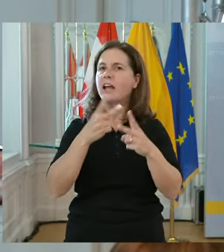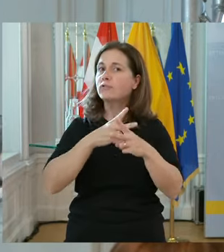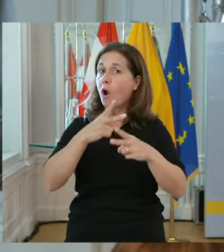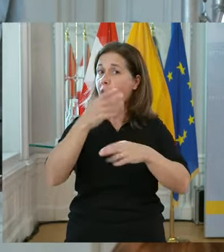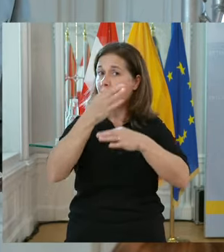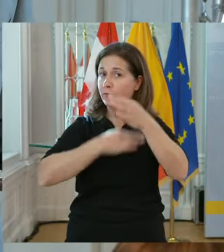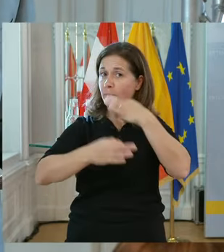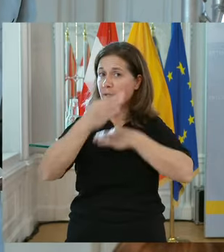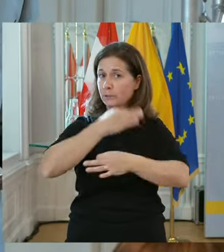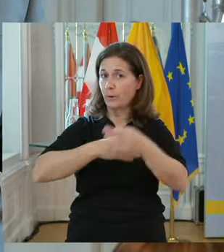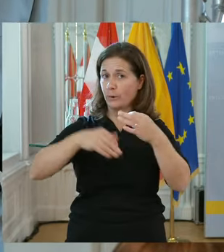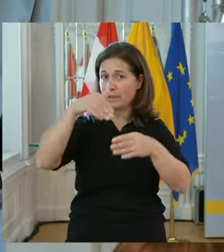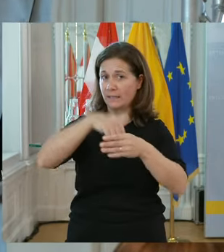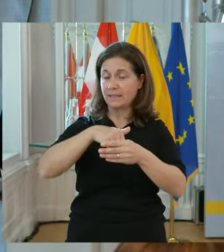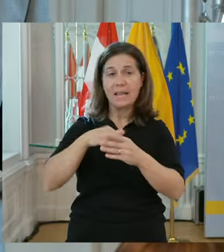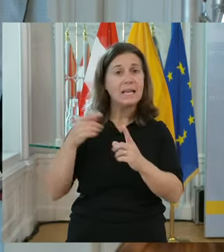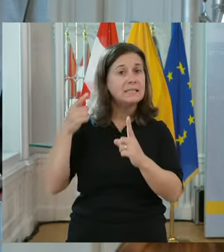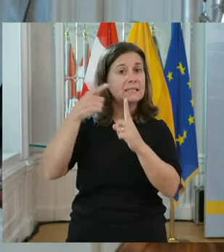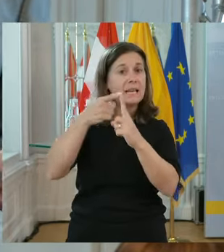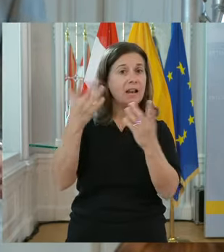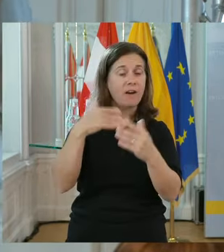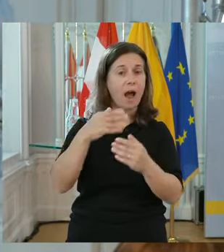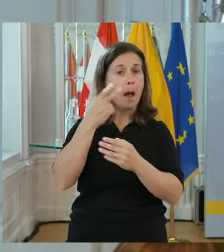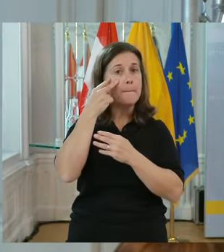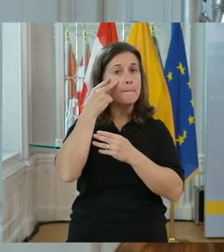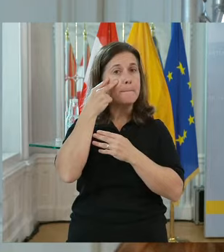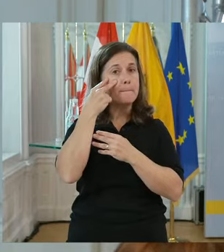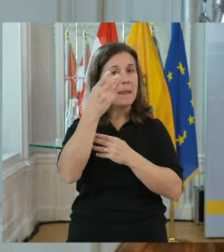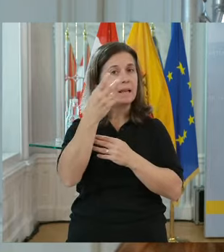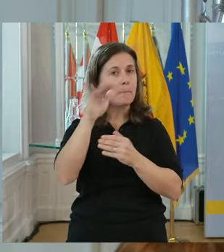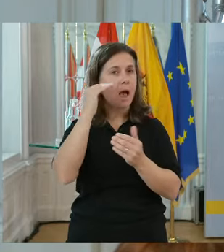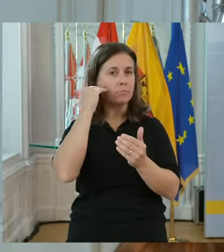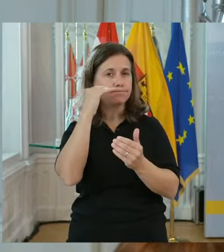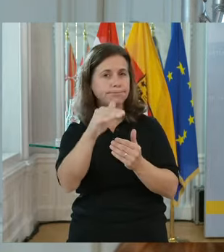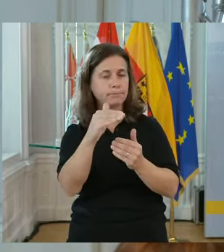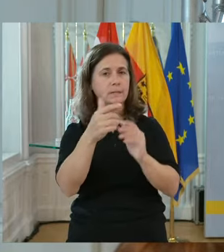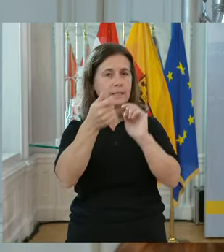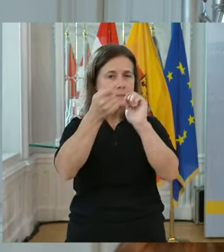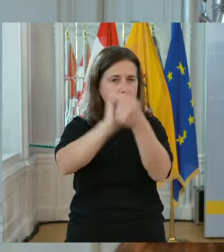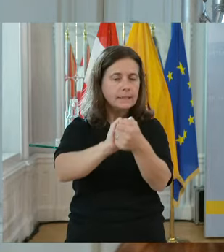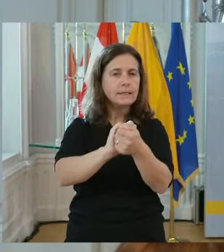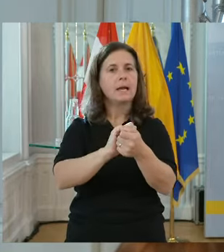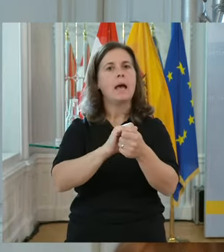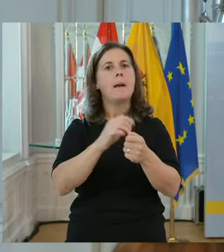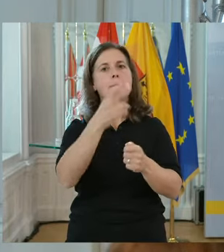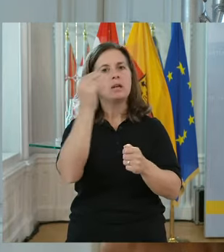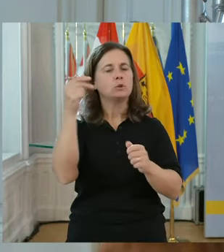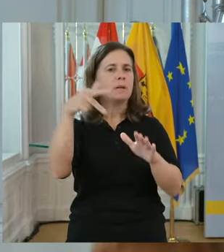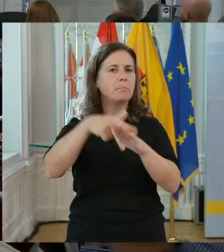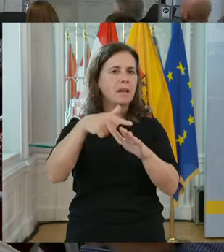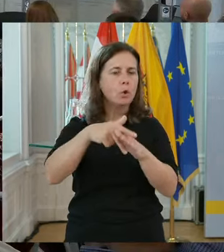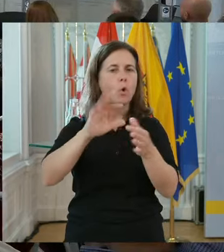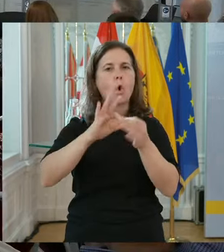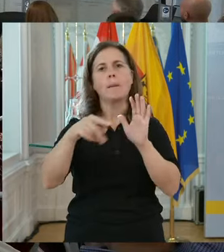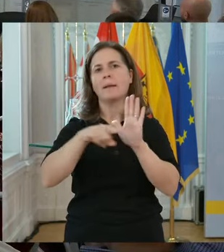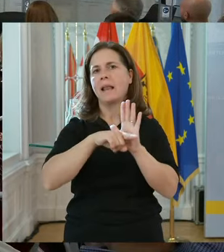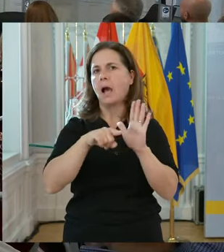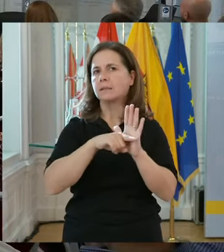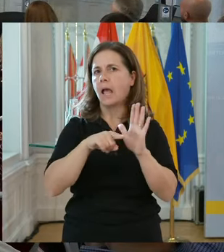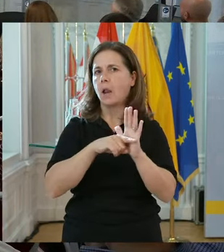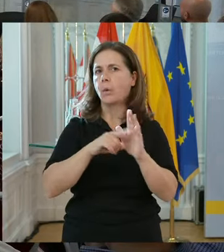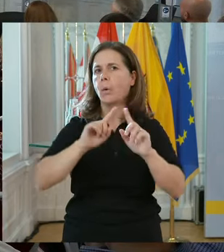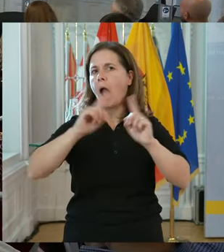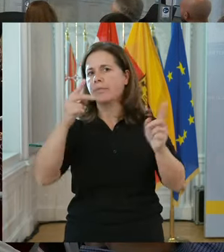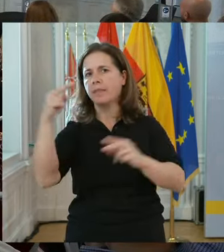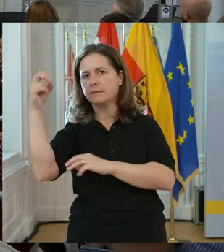Informationen. Ziel war es ja, den Blick zu schärfen, Menschen mit Benachteiligungen oder Behinderungen unter einem anderen